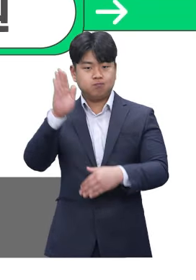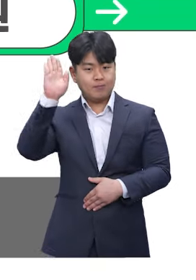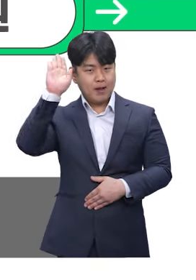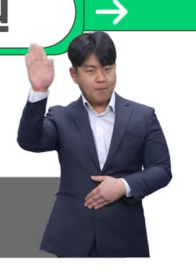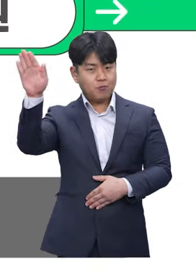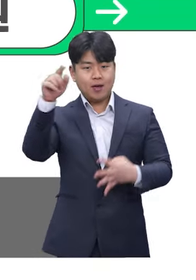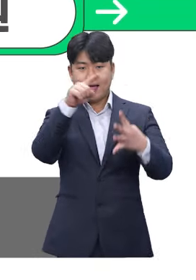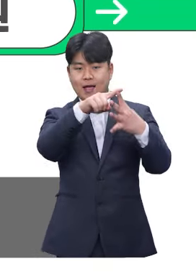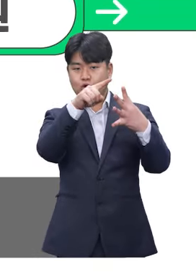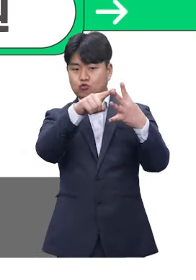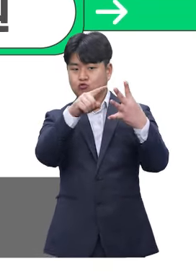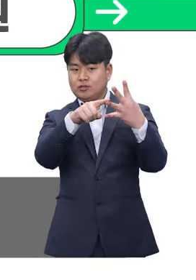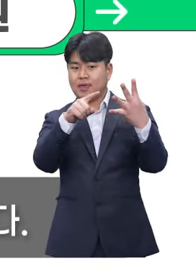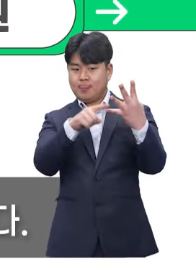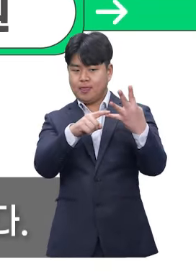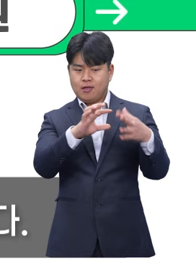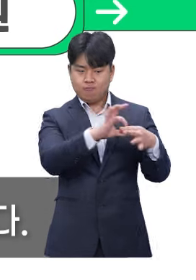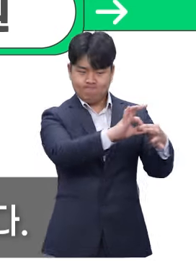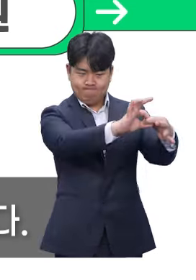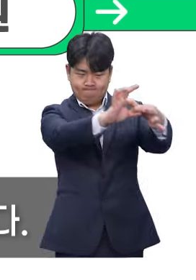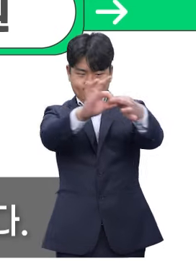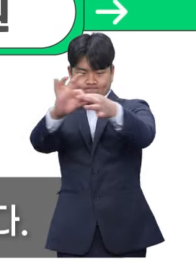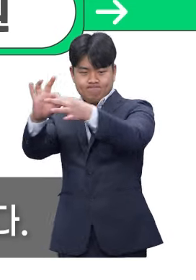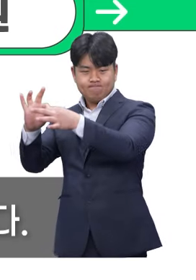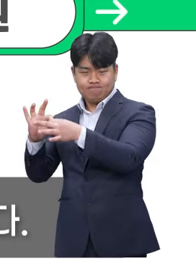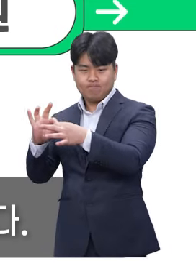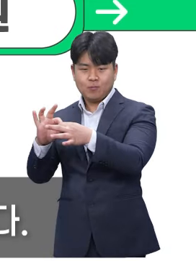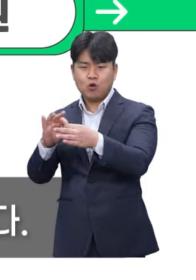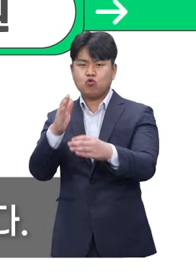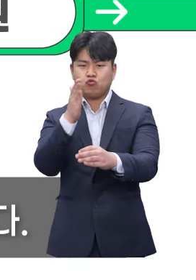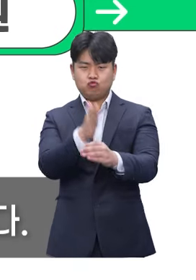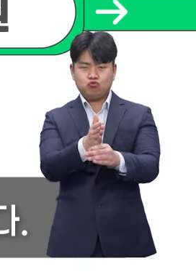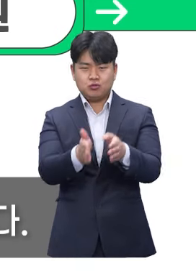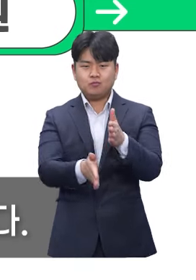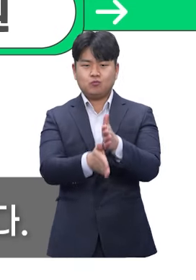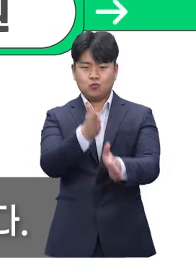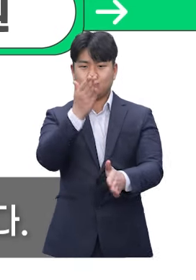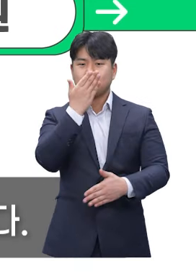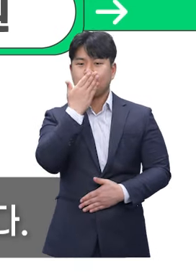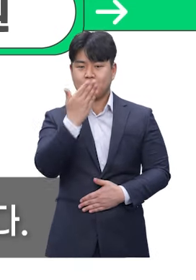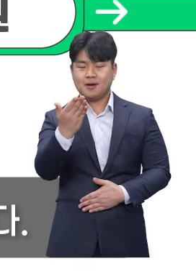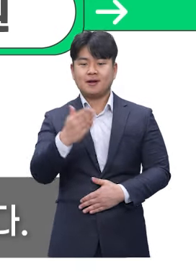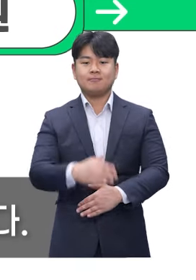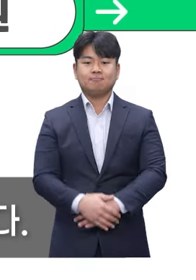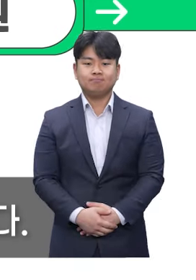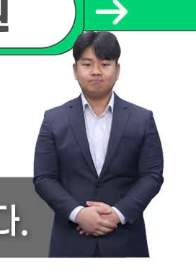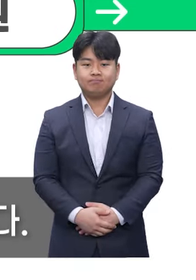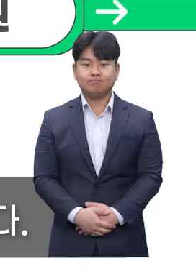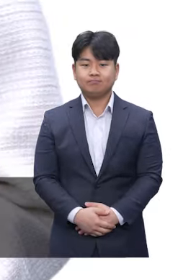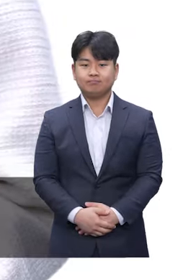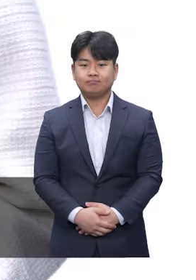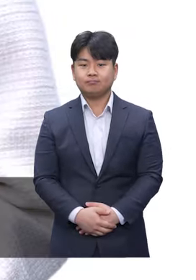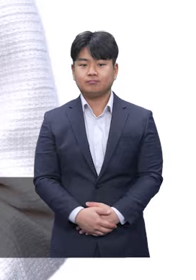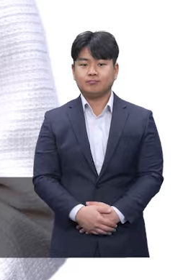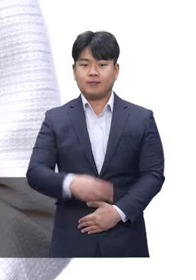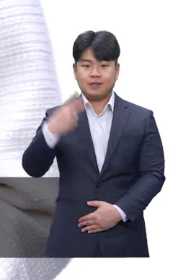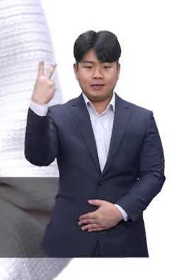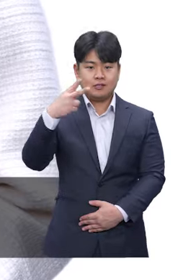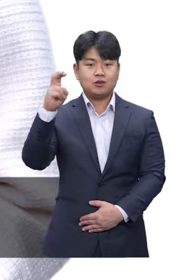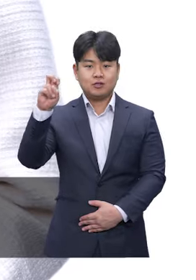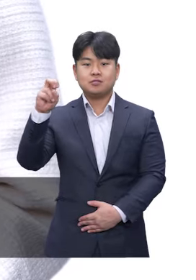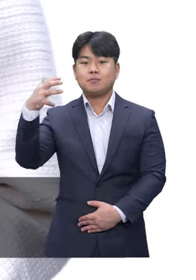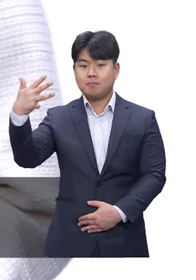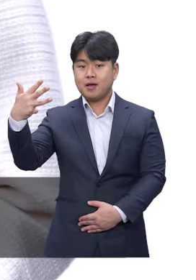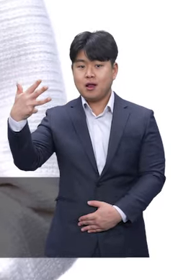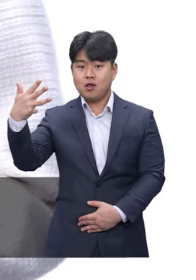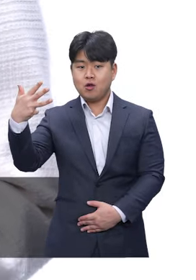4개 노선이 한 지점에서 만나 수도권 서남부 철도 중심 도시로 성장 동력을 확보하게 됩니다. 오는